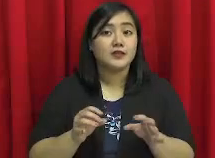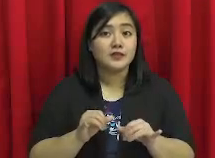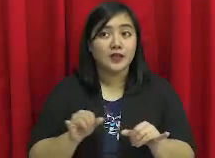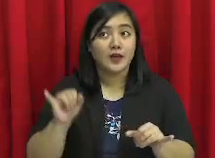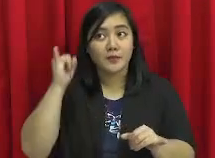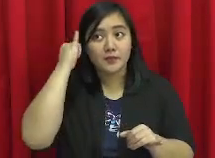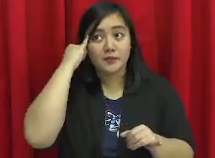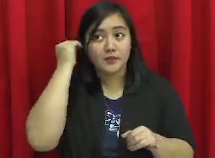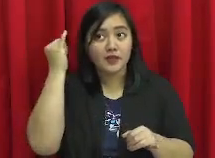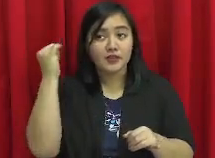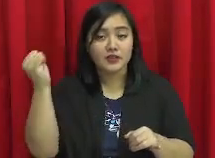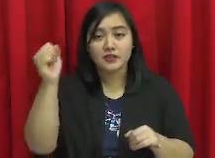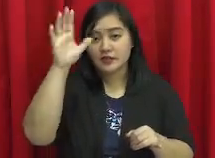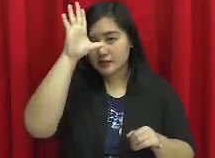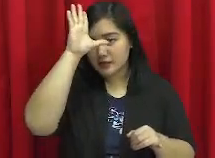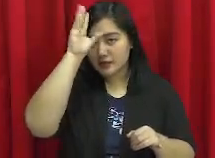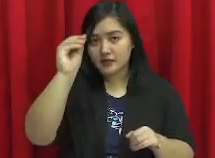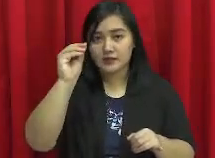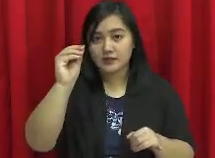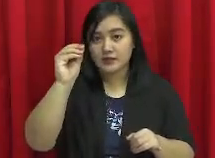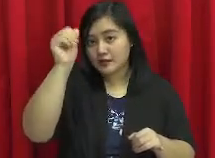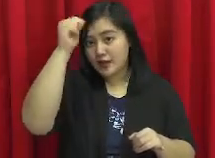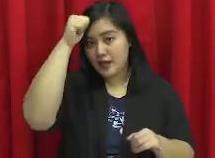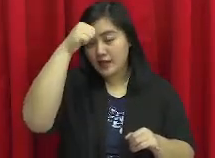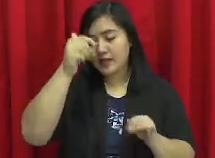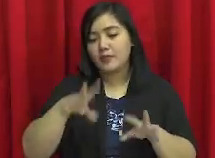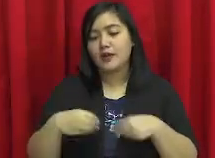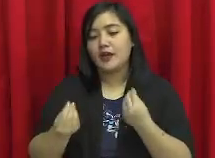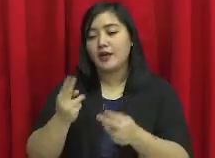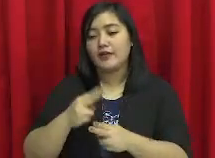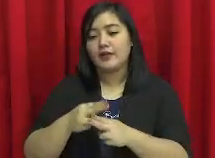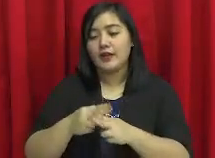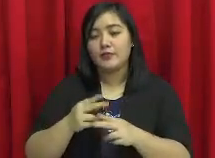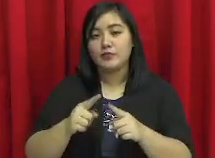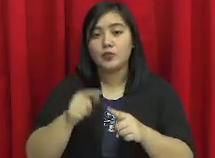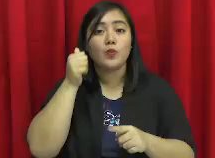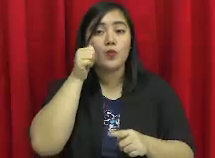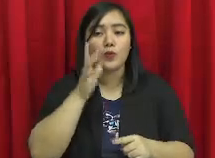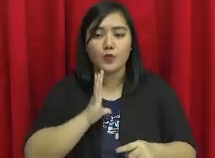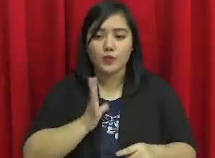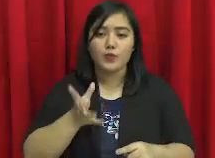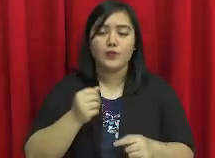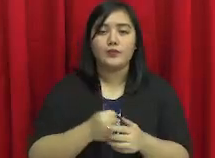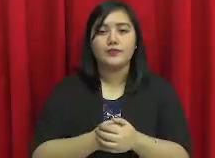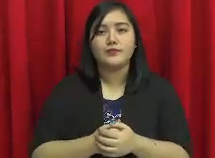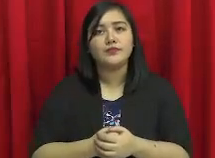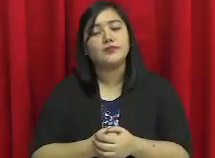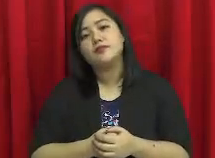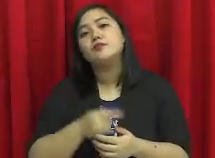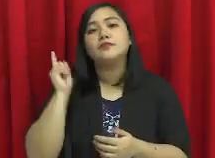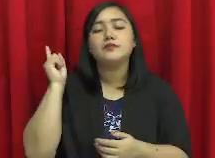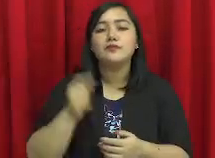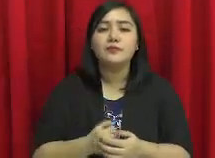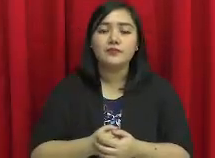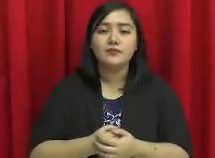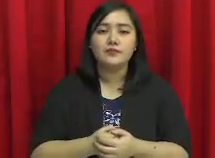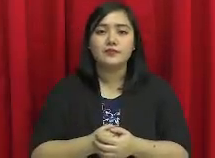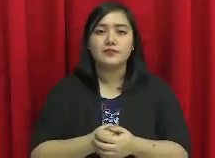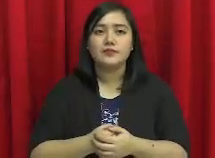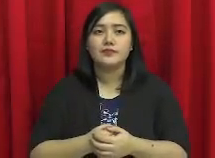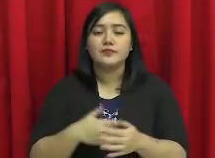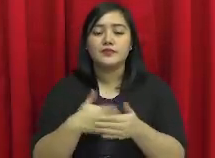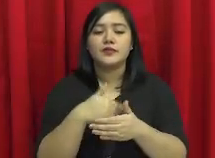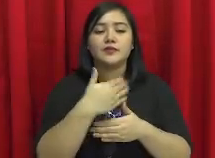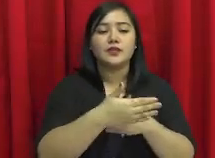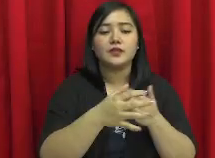sabihin, matindi yung claim. And yet, dumating sa chapter 3, tinan nyo, pagkatapos ng yung instance na yan, Sir Conrad, sa chapter